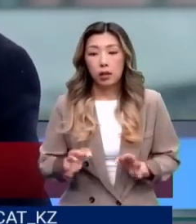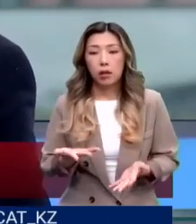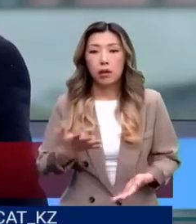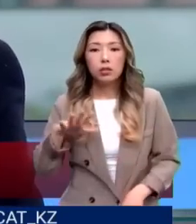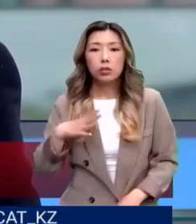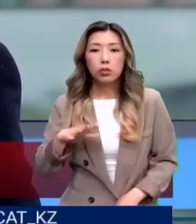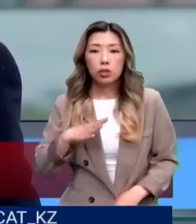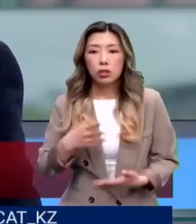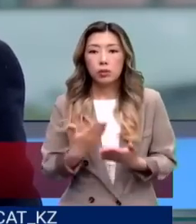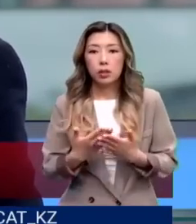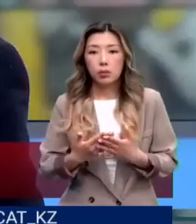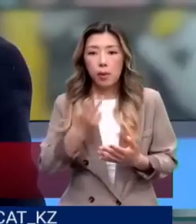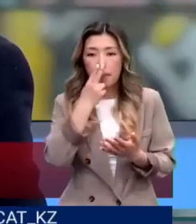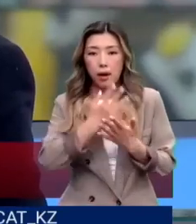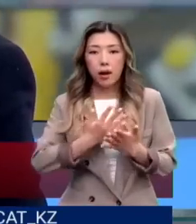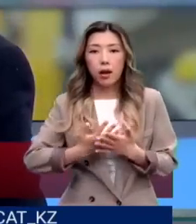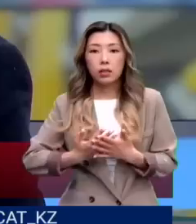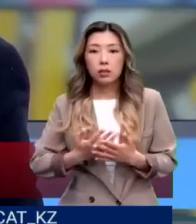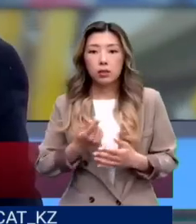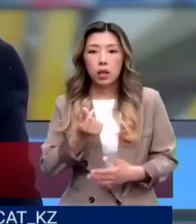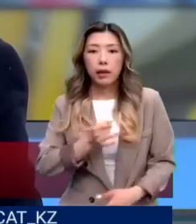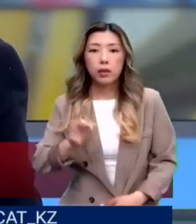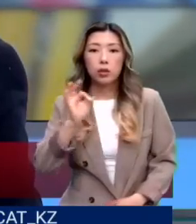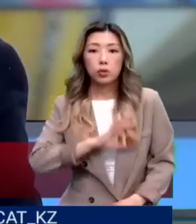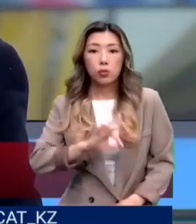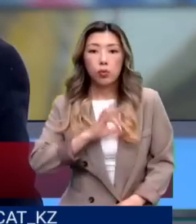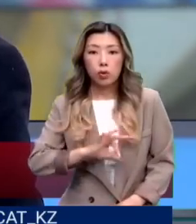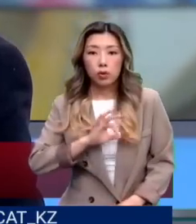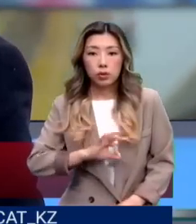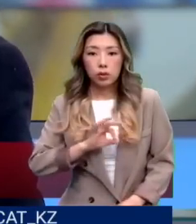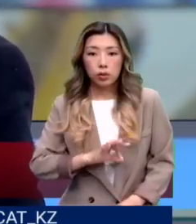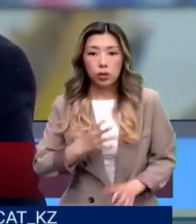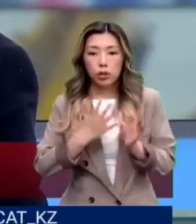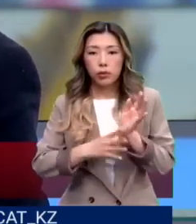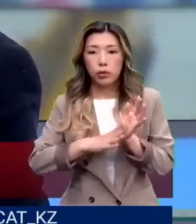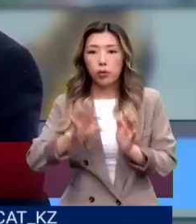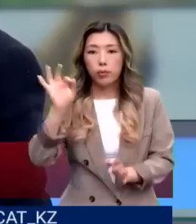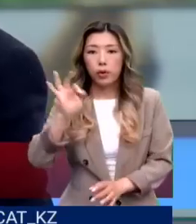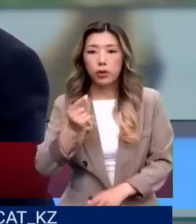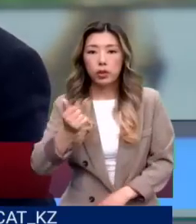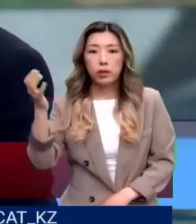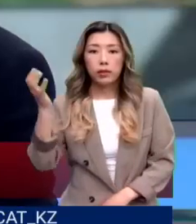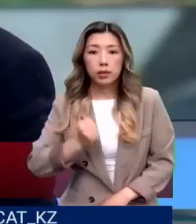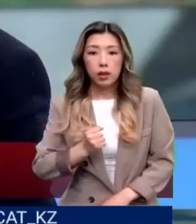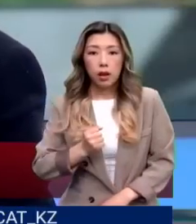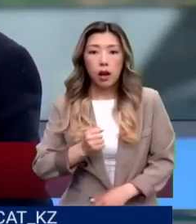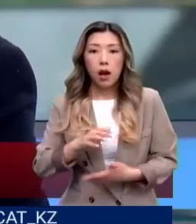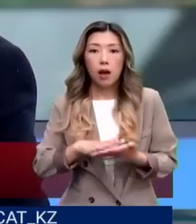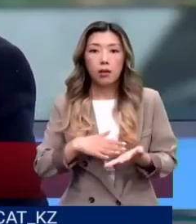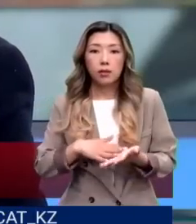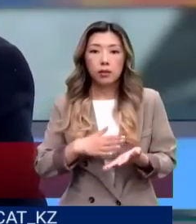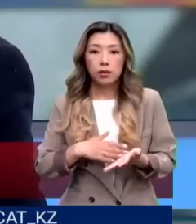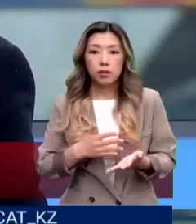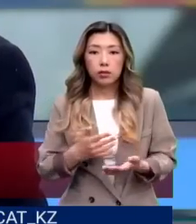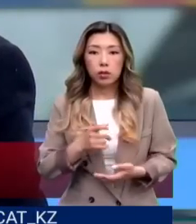допустим, демонстративно потреблять вот эти вот 90% доходов какой-то части